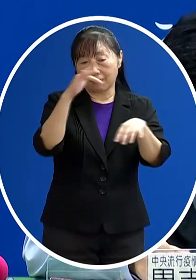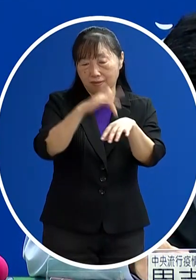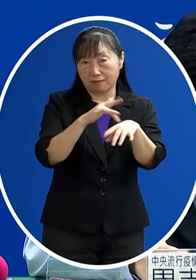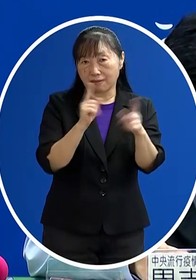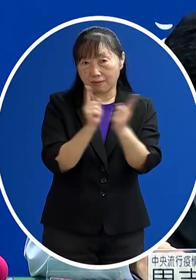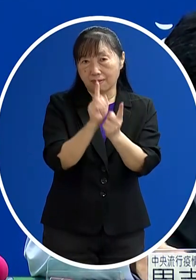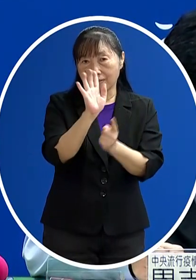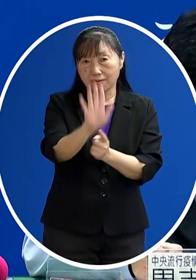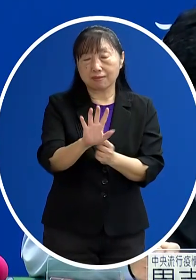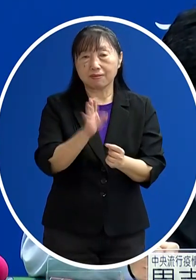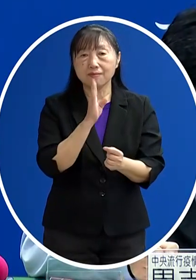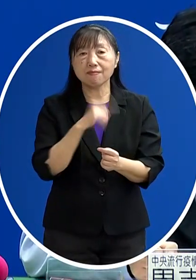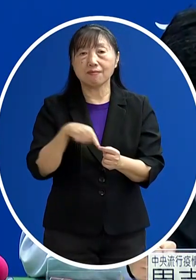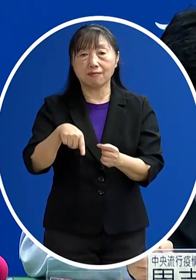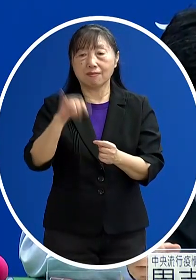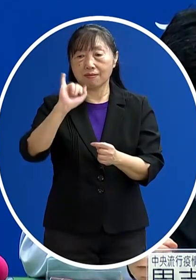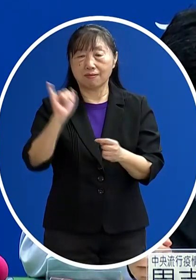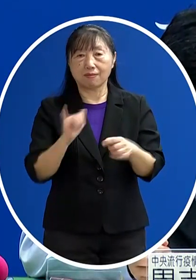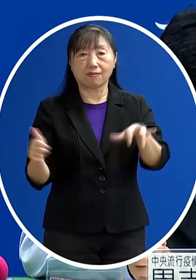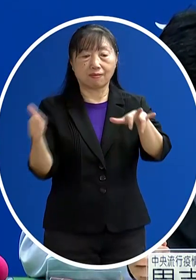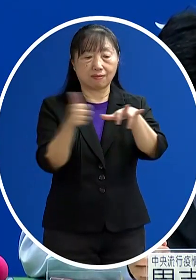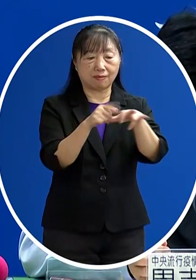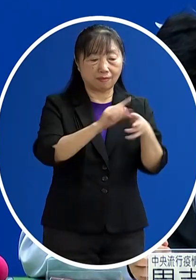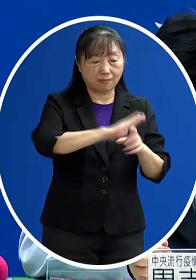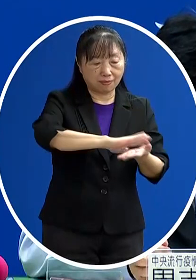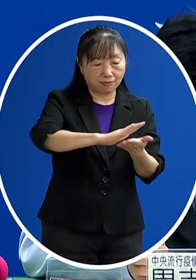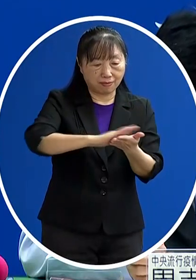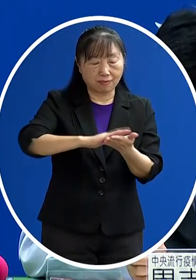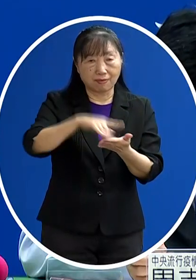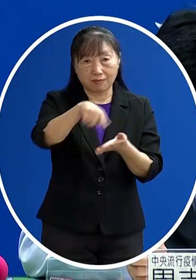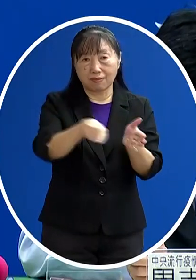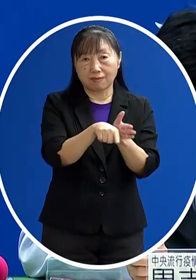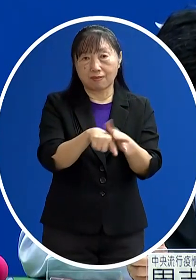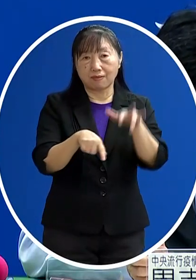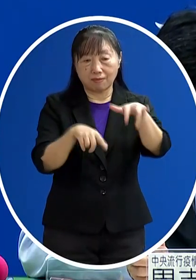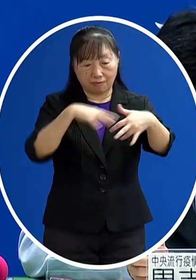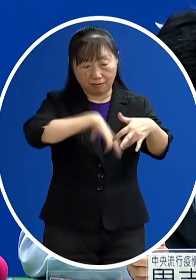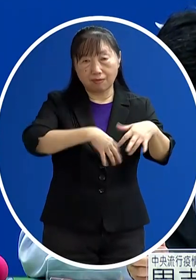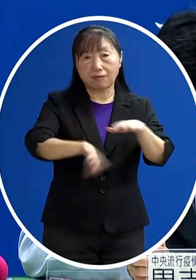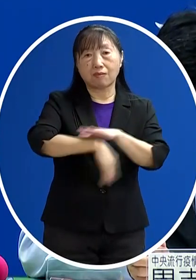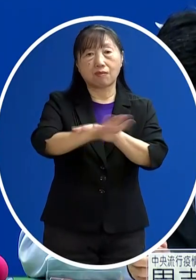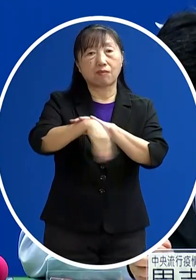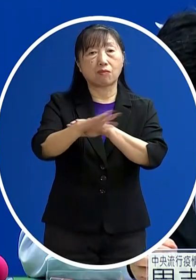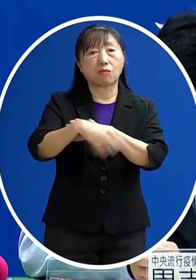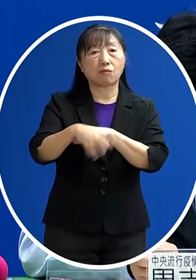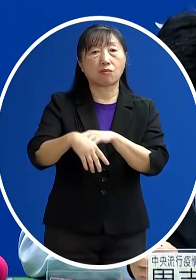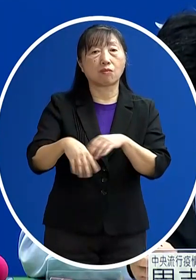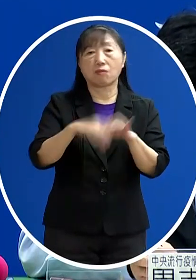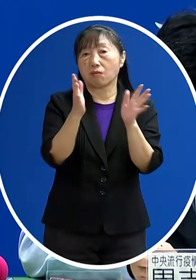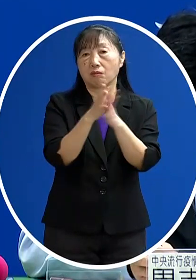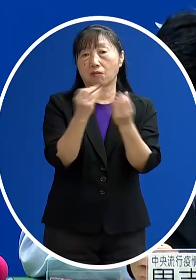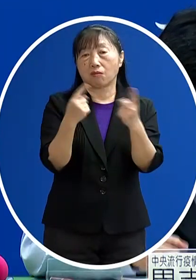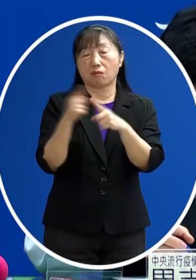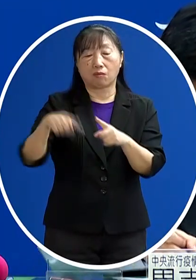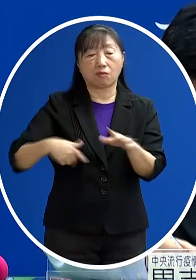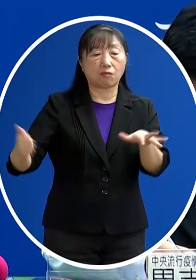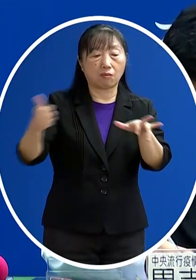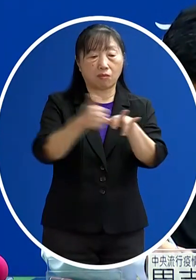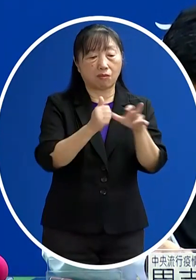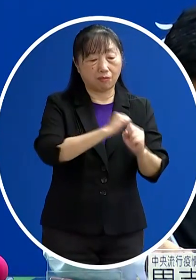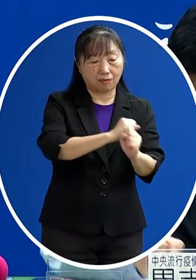3到飛機上去消毒的時候 當然全機的乘客 包括機組員都已經離開飛機了那